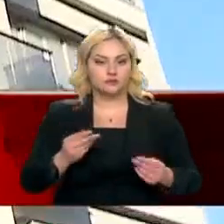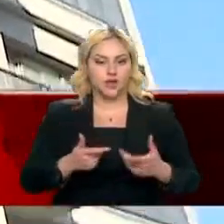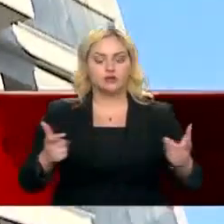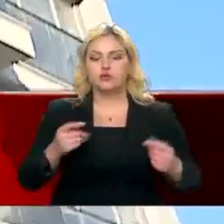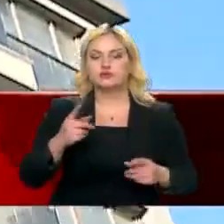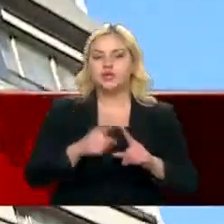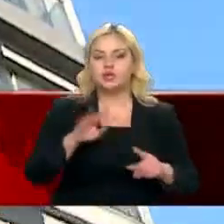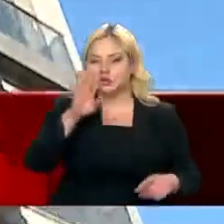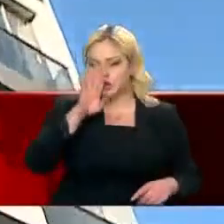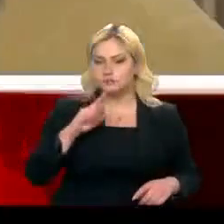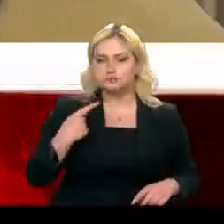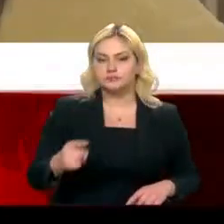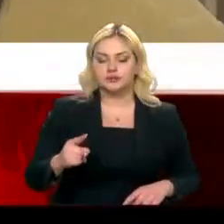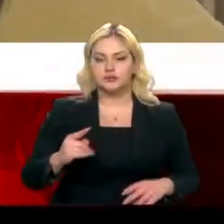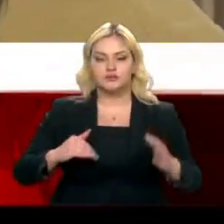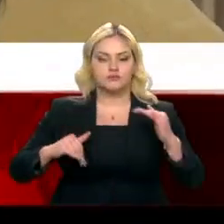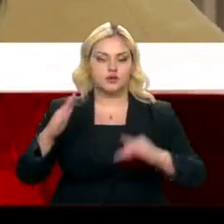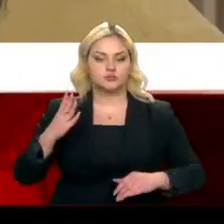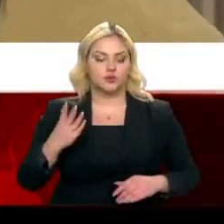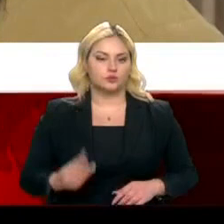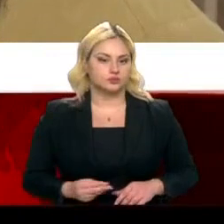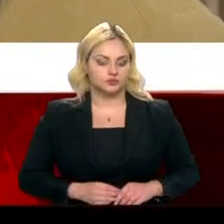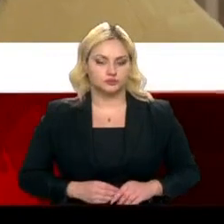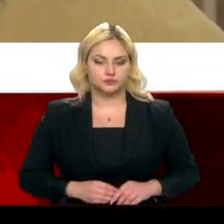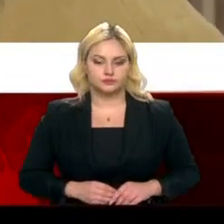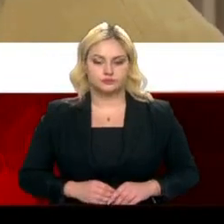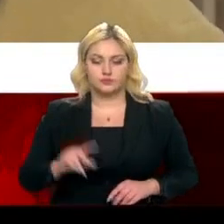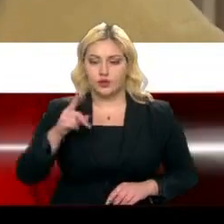sayıları, 400 bini aşmış durumda. Bir 10 tane müşterimiz var bekleyen.